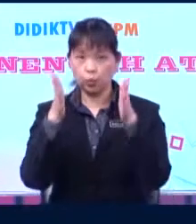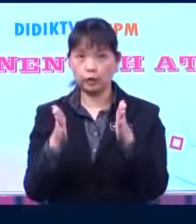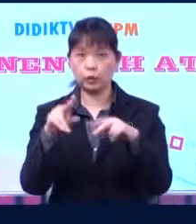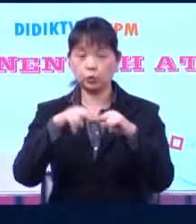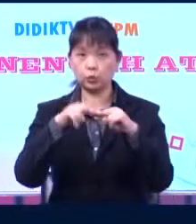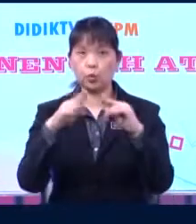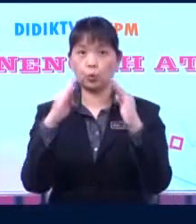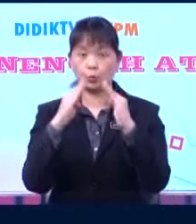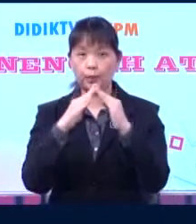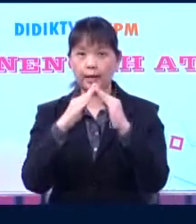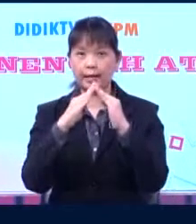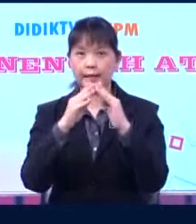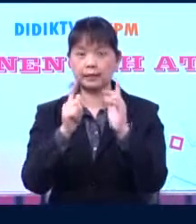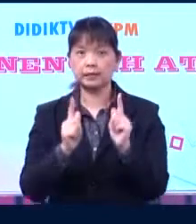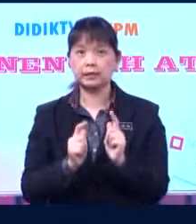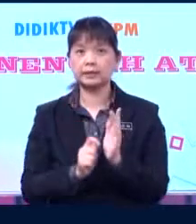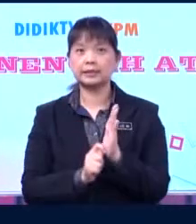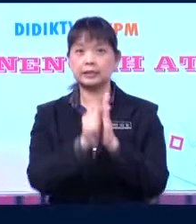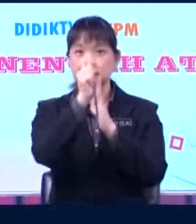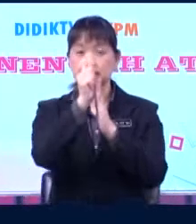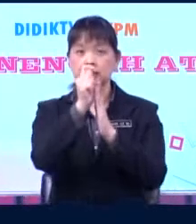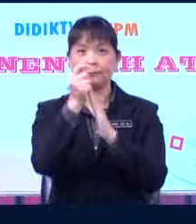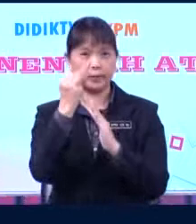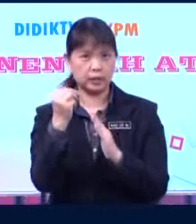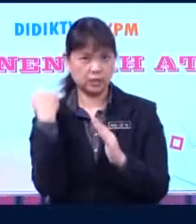Depok tinggi kalau